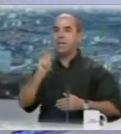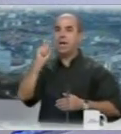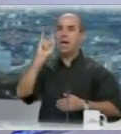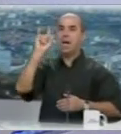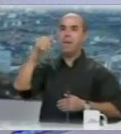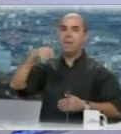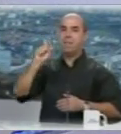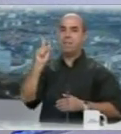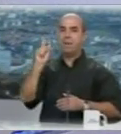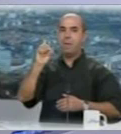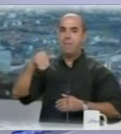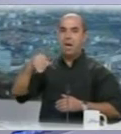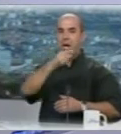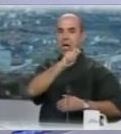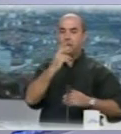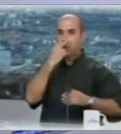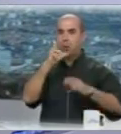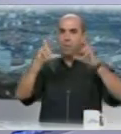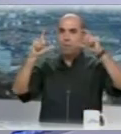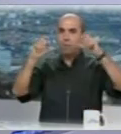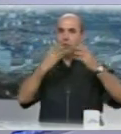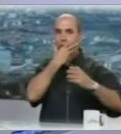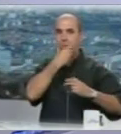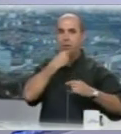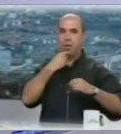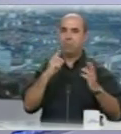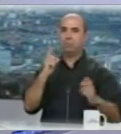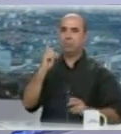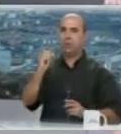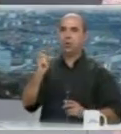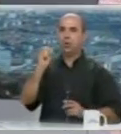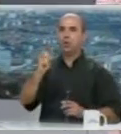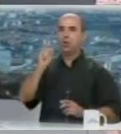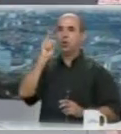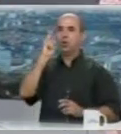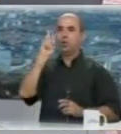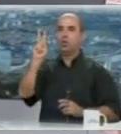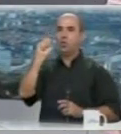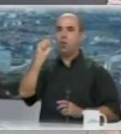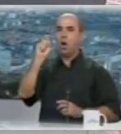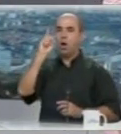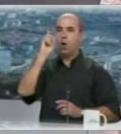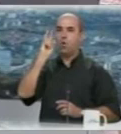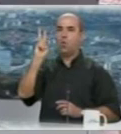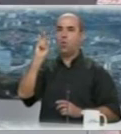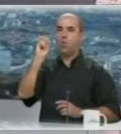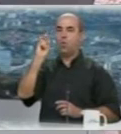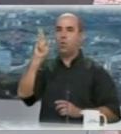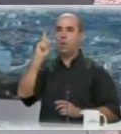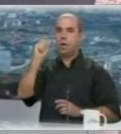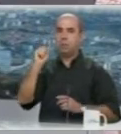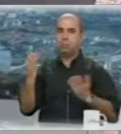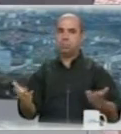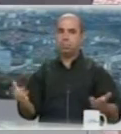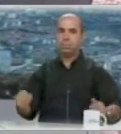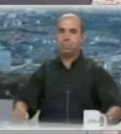التاريخ ودانا في الدوودة الحالية. ممكن الصور، لأنه الصور أبلغ من الكلمات. ولهذا نشكر أحمد معاش على هذا الريبورتاج. أكيد